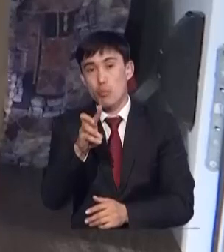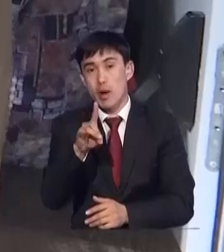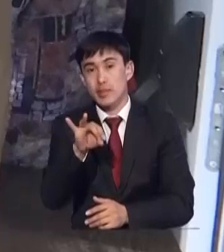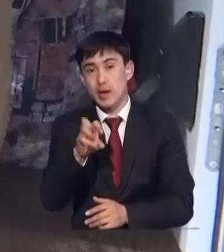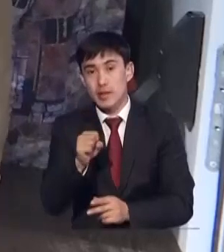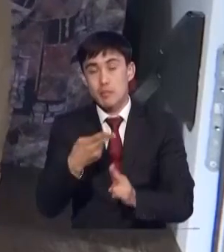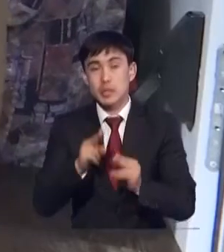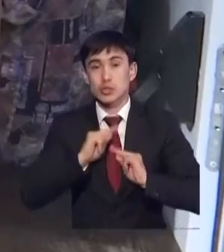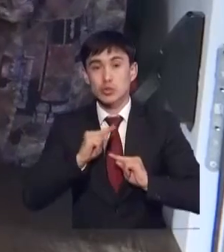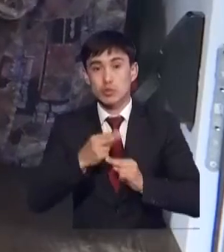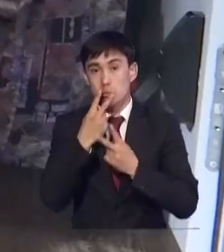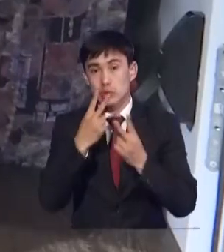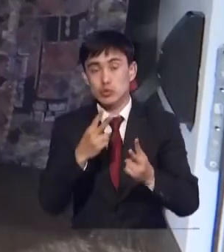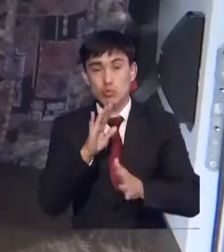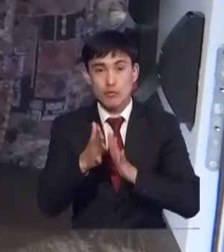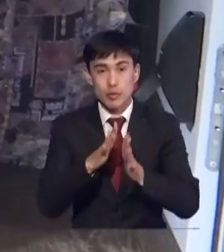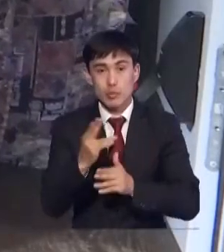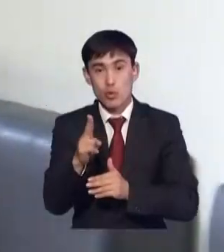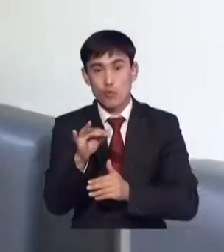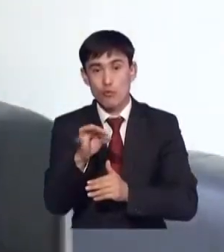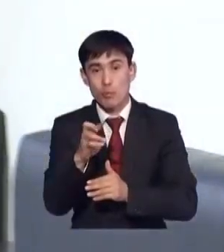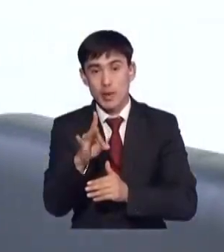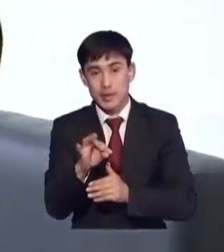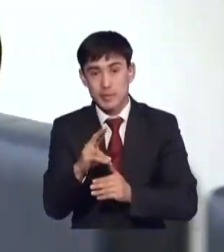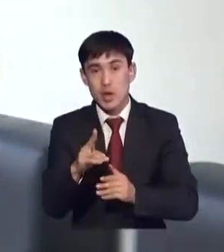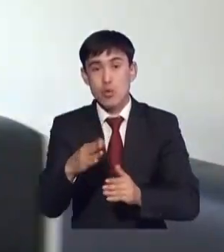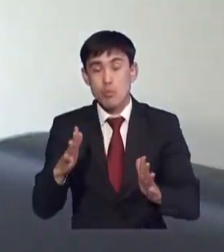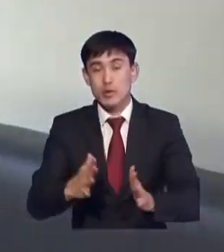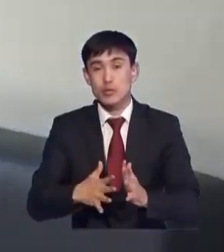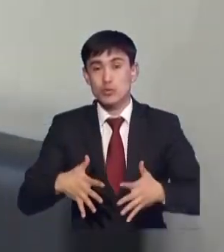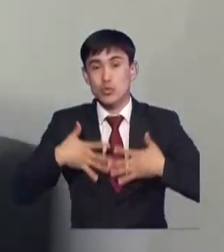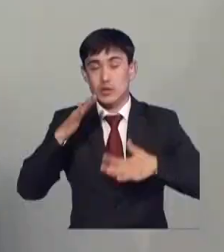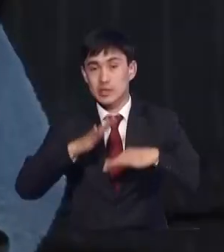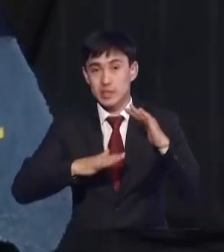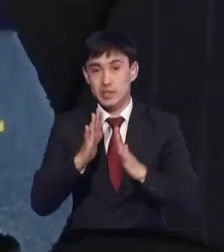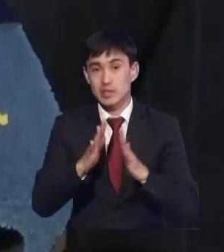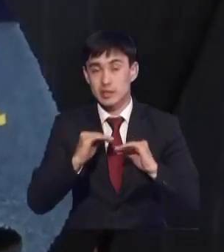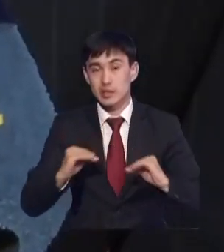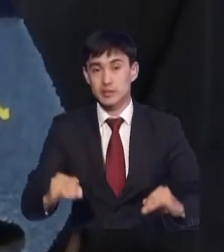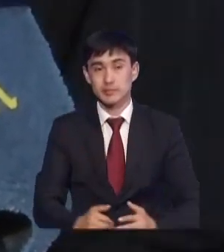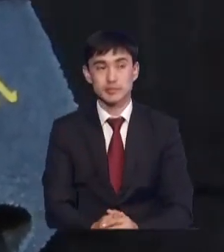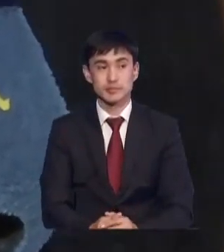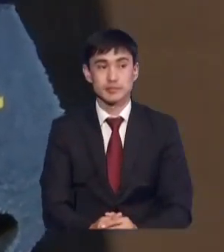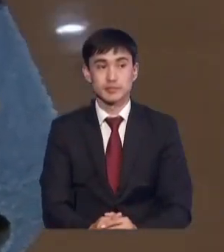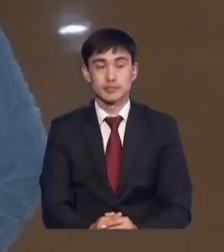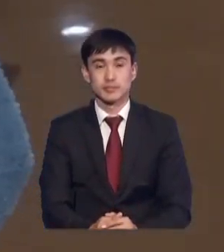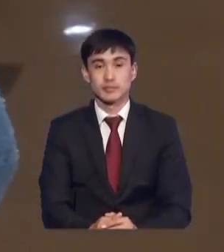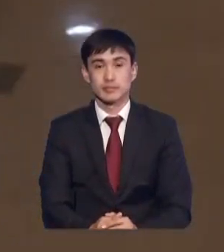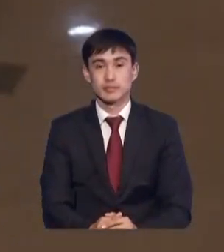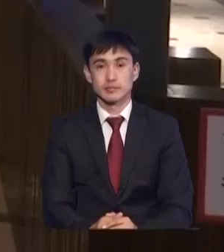сотрудников ведомства просмотр мультипликационный картины поспособствует поднятию духа и настроения детей